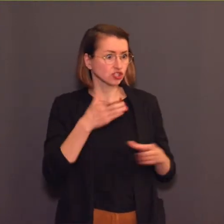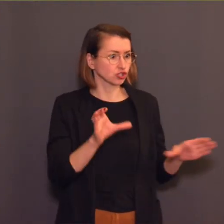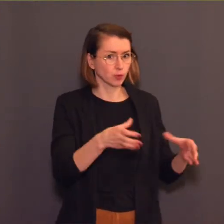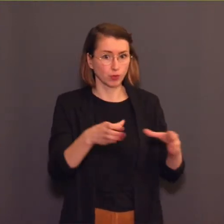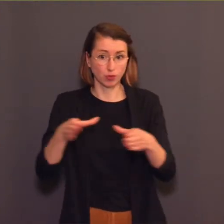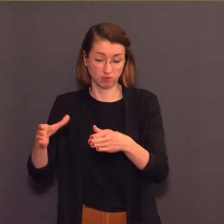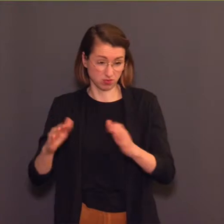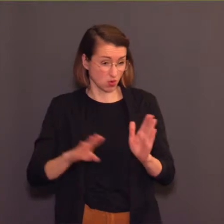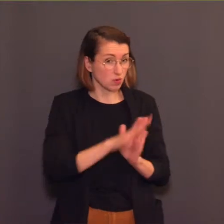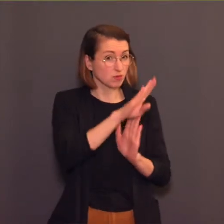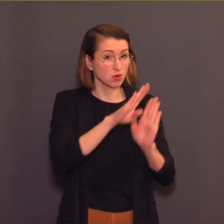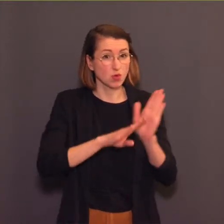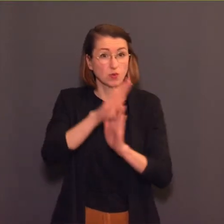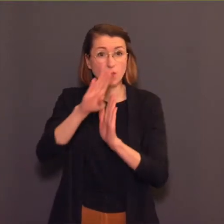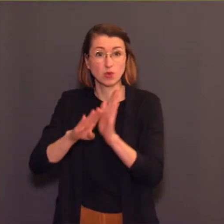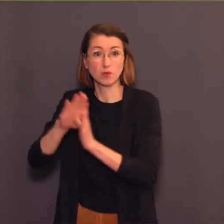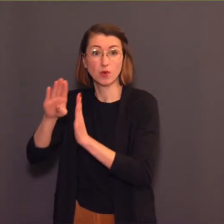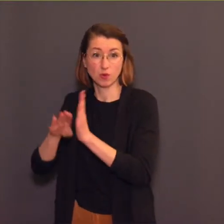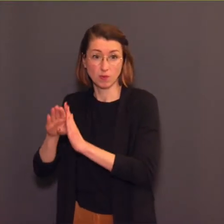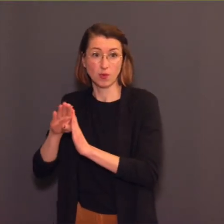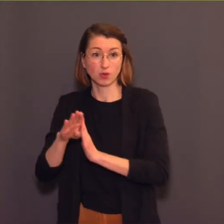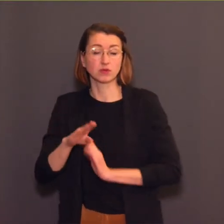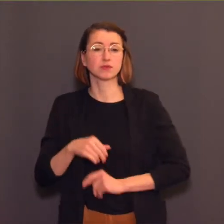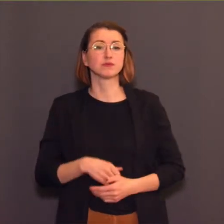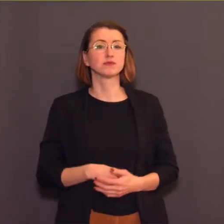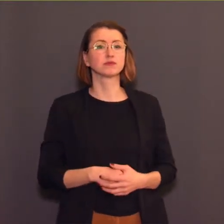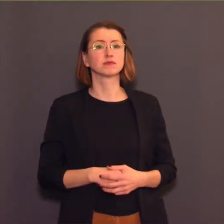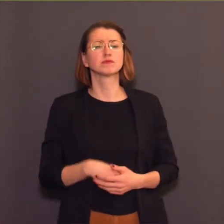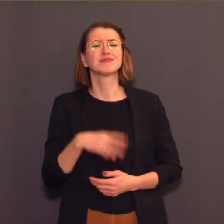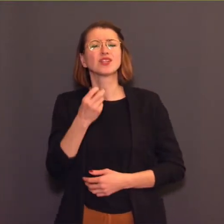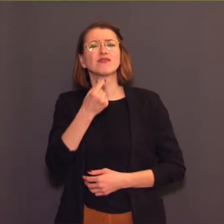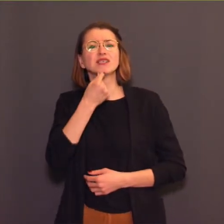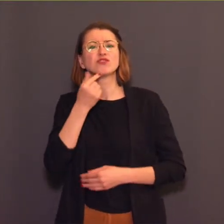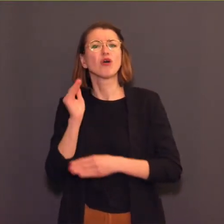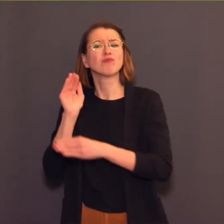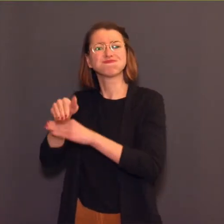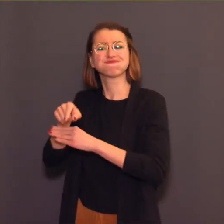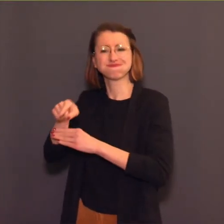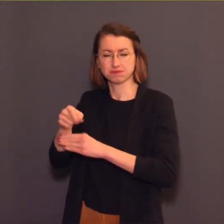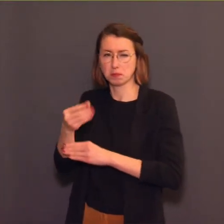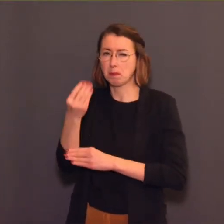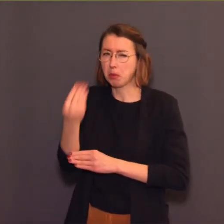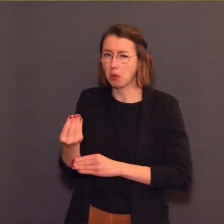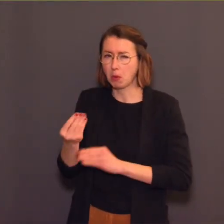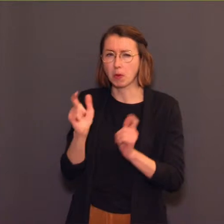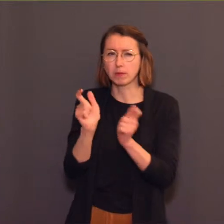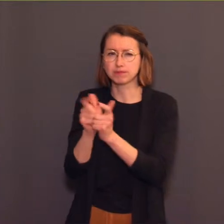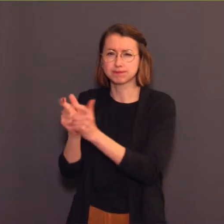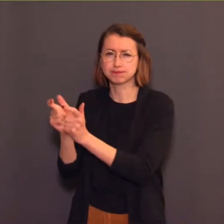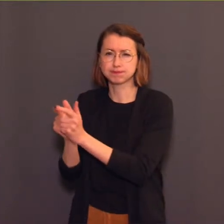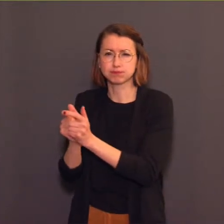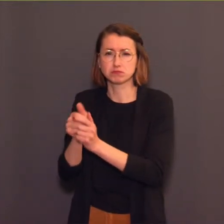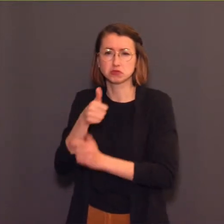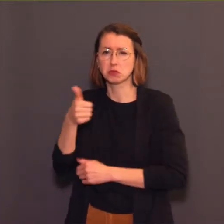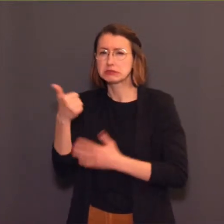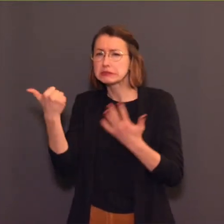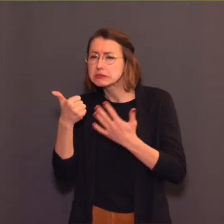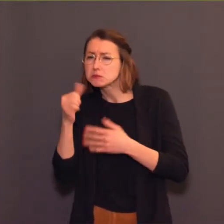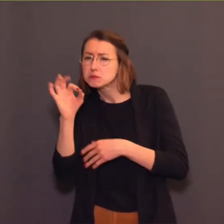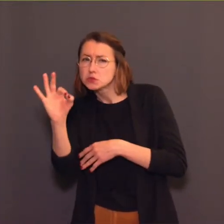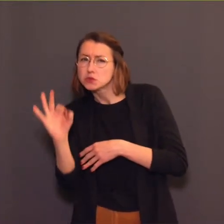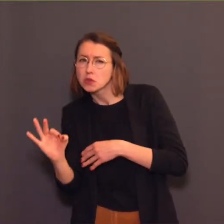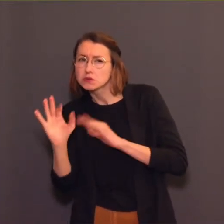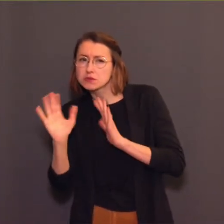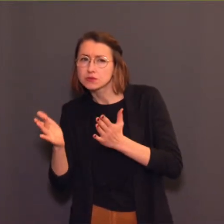les personnes âgées. Les personnes de plus de 80 ans ont un taux d'augmentation de 6%, alors que l'augmentation la plus importante reste marquée